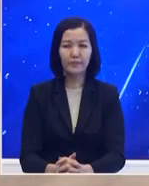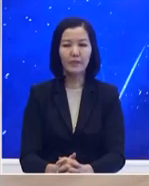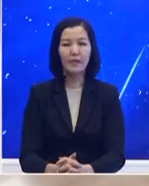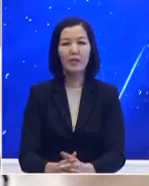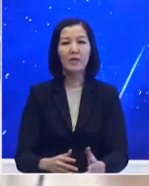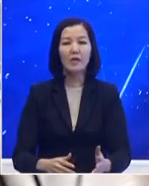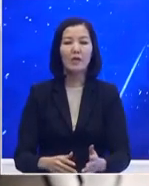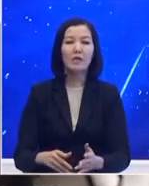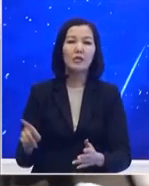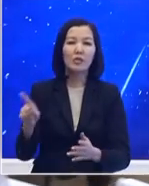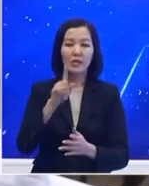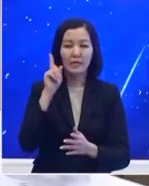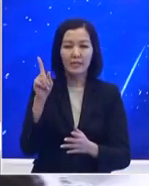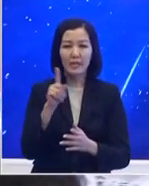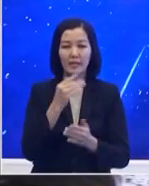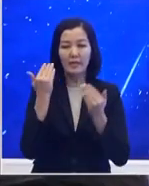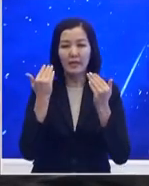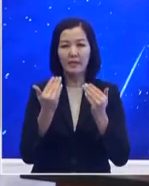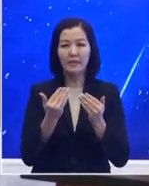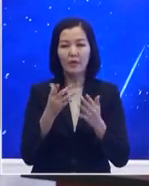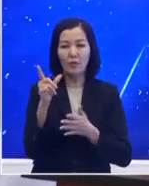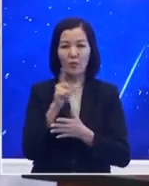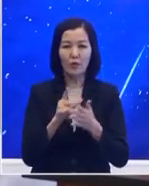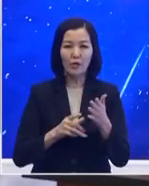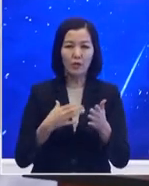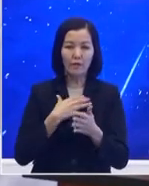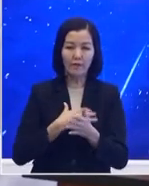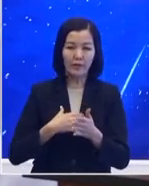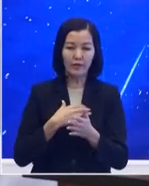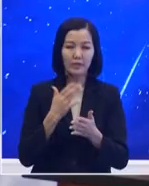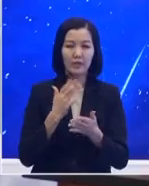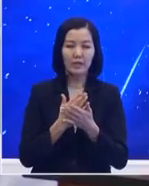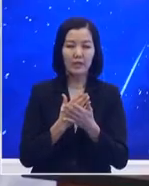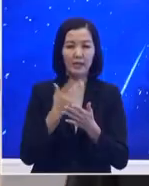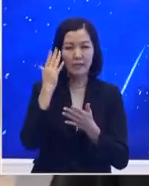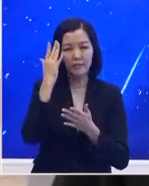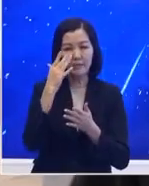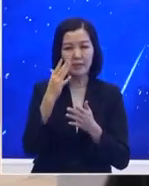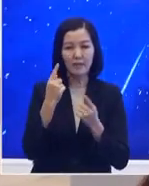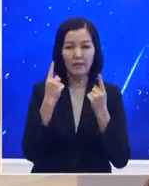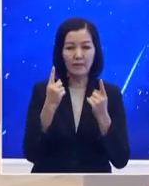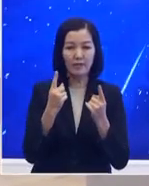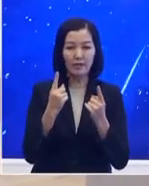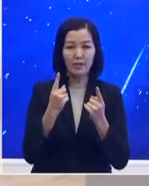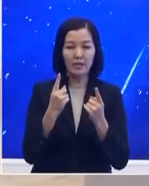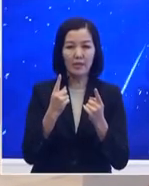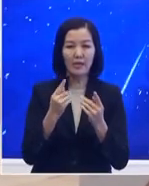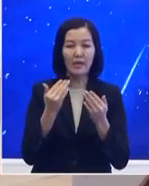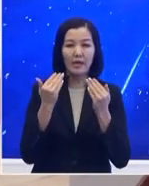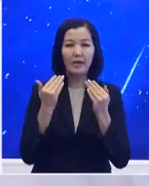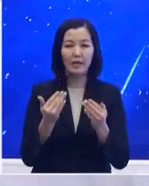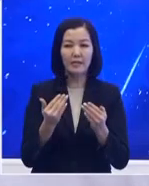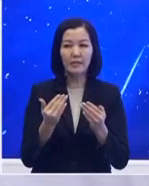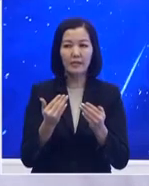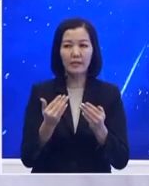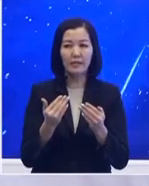ақыр жастарын бейнелеген Заңғар ақын өлеңі әлі күнгі өзектілігін жоғалтпаған. Өзге жырлары да солай. Әдеби сайыстың Абай әлеміне